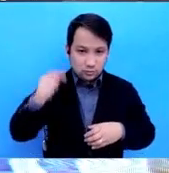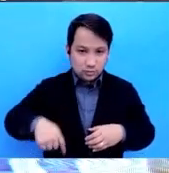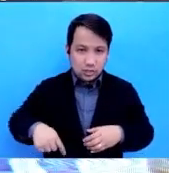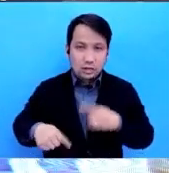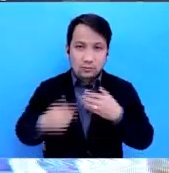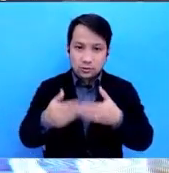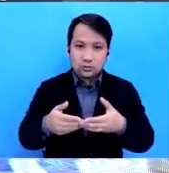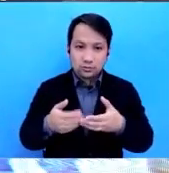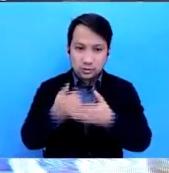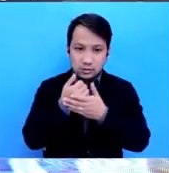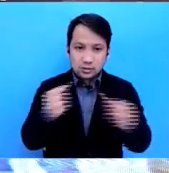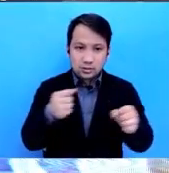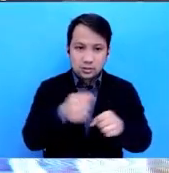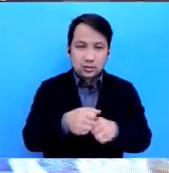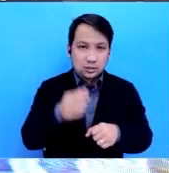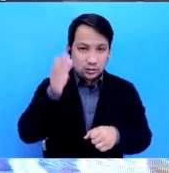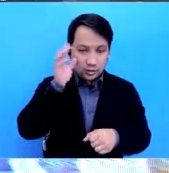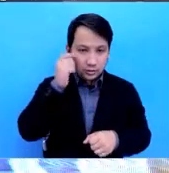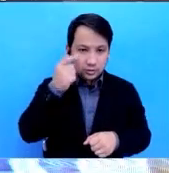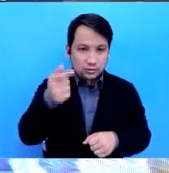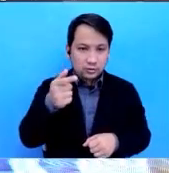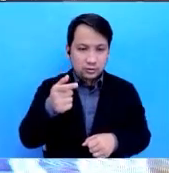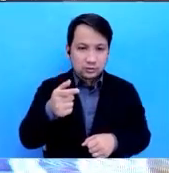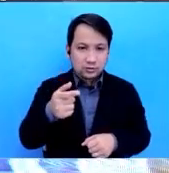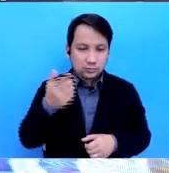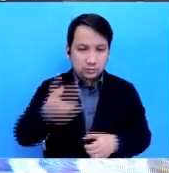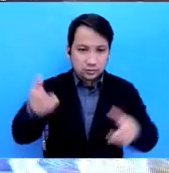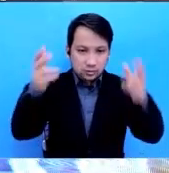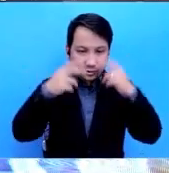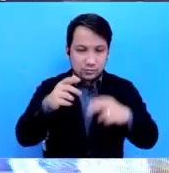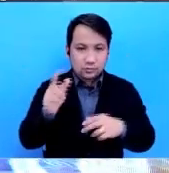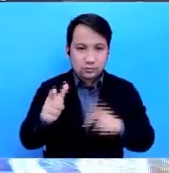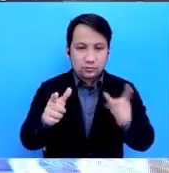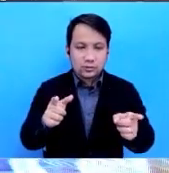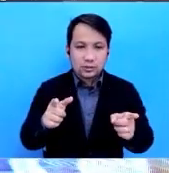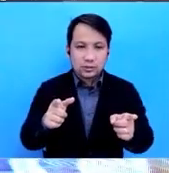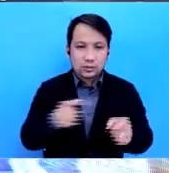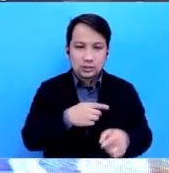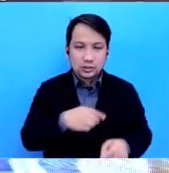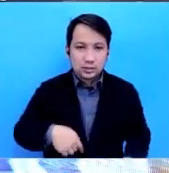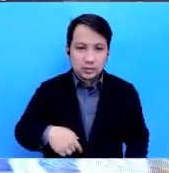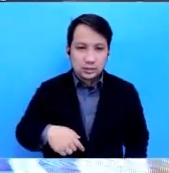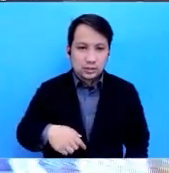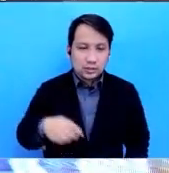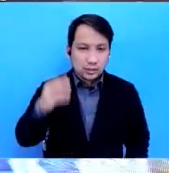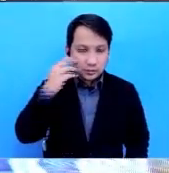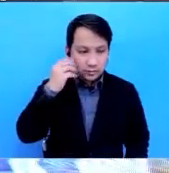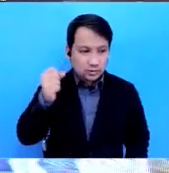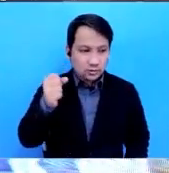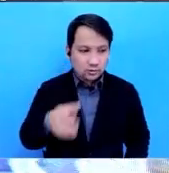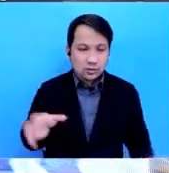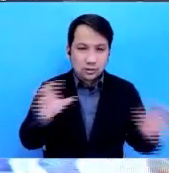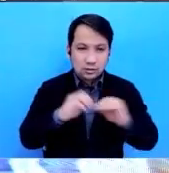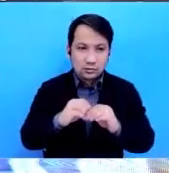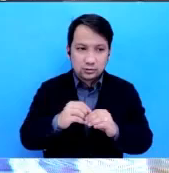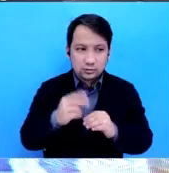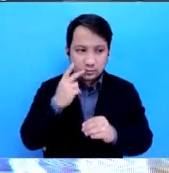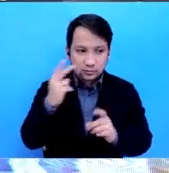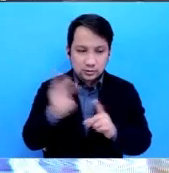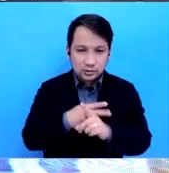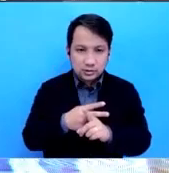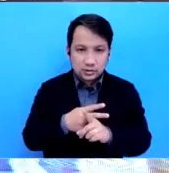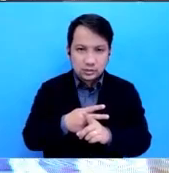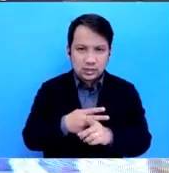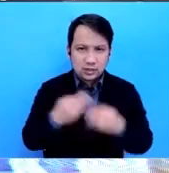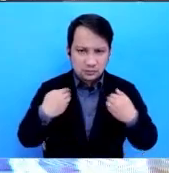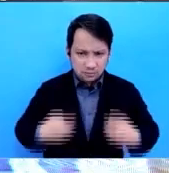the rescue si Catriona Gray kay reigning Miss Universe 2021 Harnaz Sandu matapos mabiktima ng body